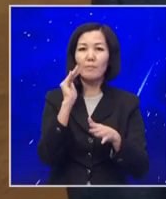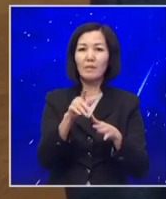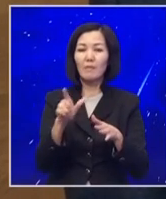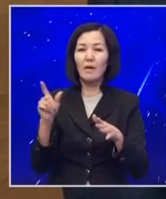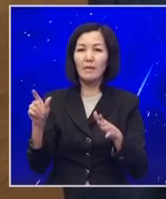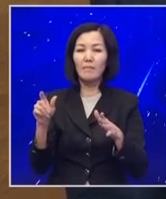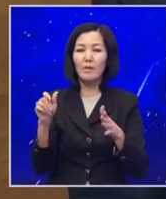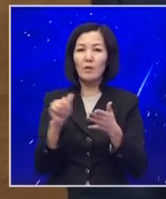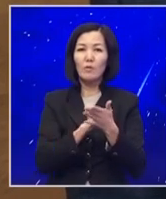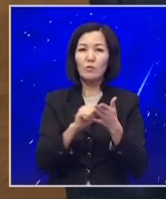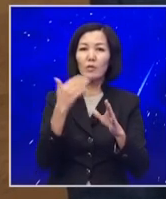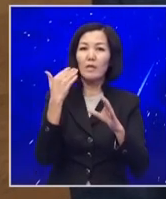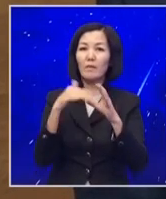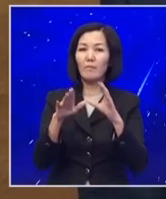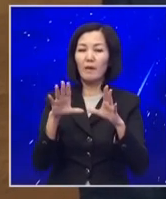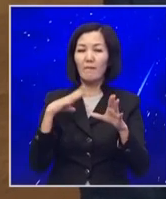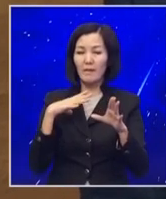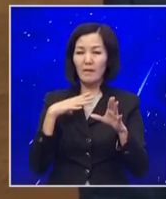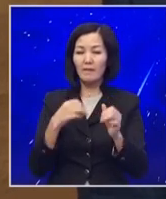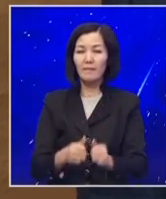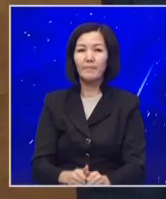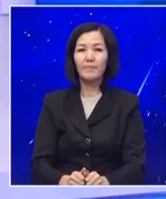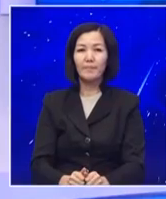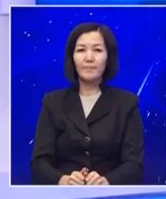астам адамдар сонда есеп берді өзі.